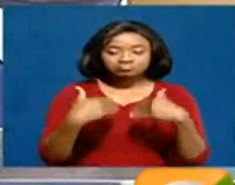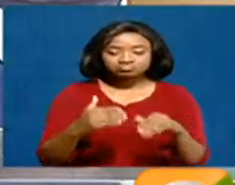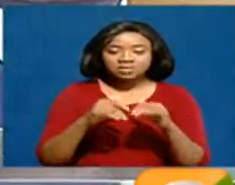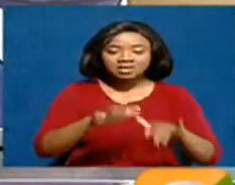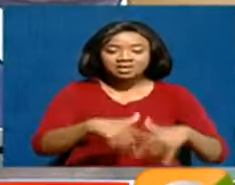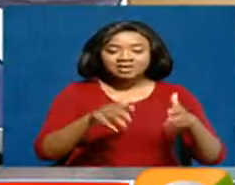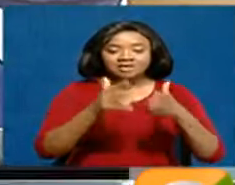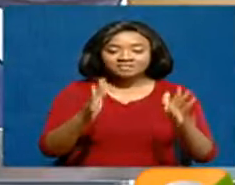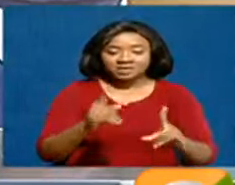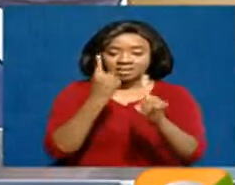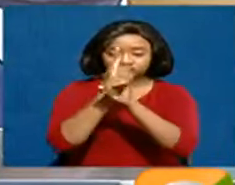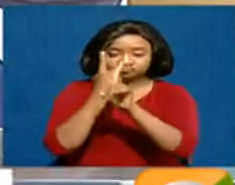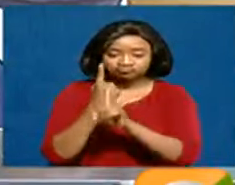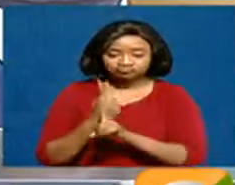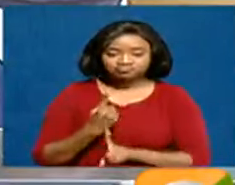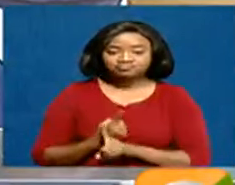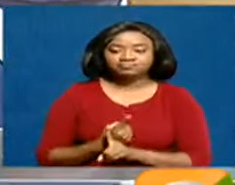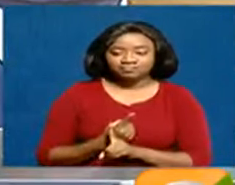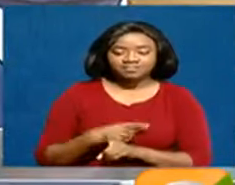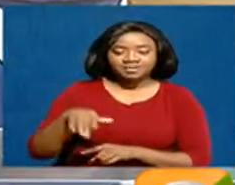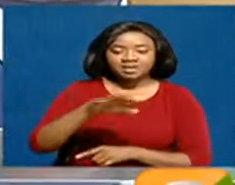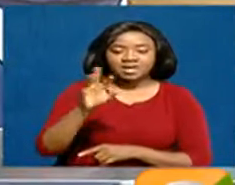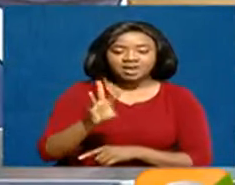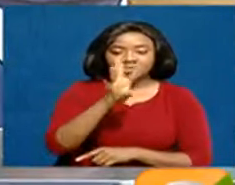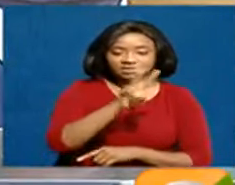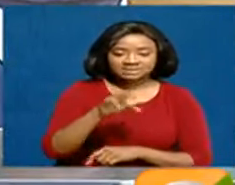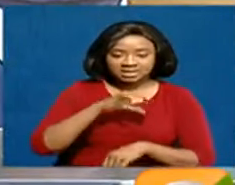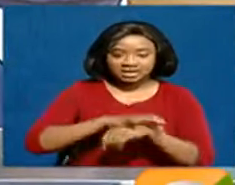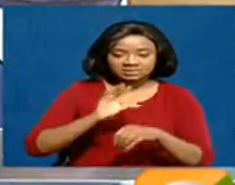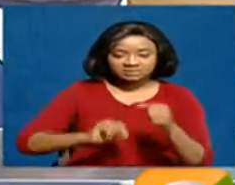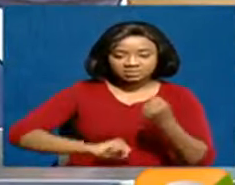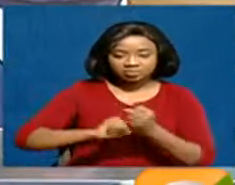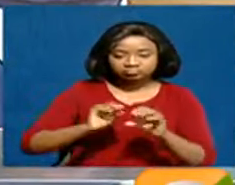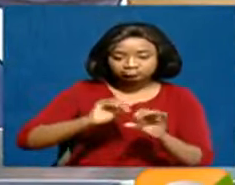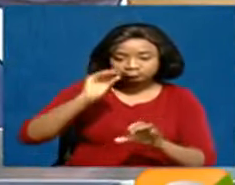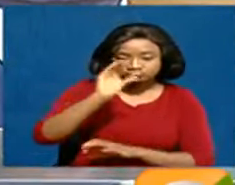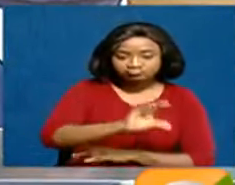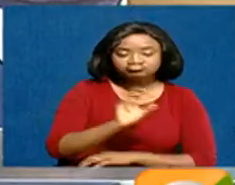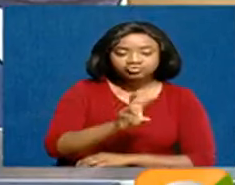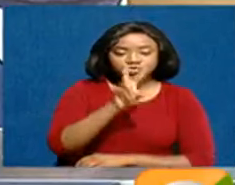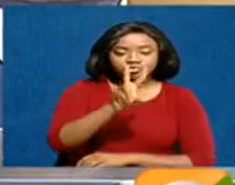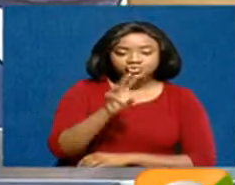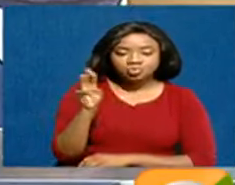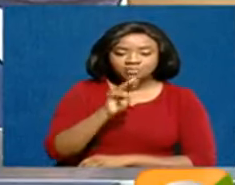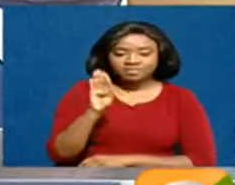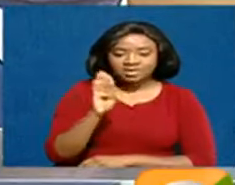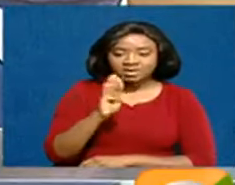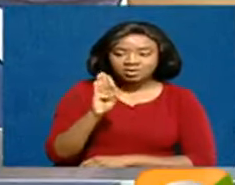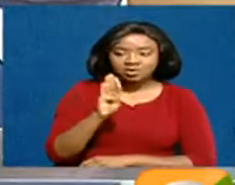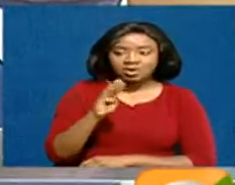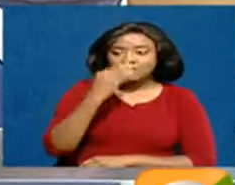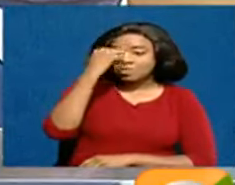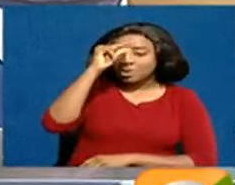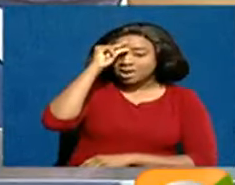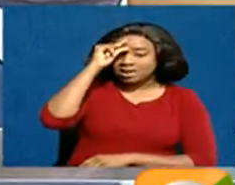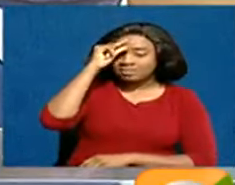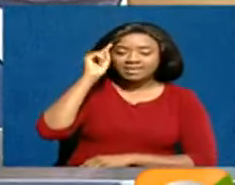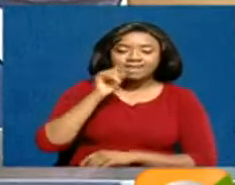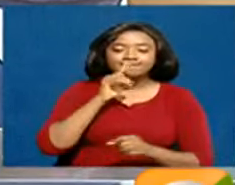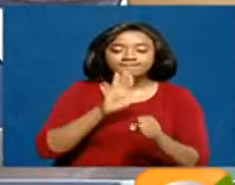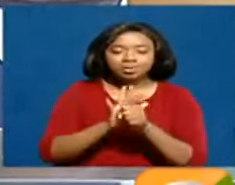Wakulima kutoka ukanda wa magharibi sasa watafaidi ufadhili wa zaidi ya shilingi bilioni mbili baada ya serikali kuahidi kufufua kilimo